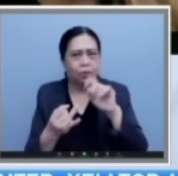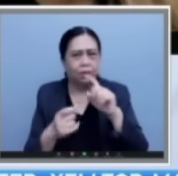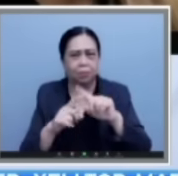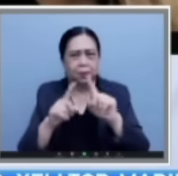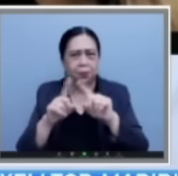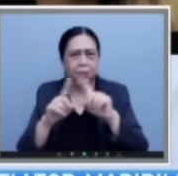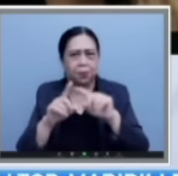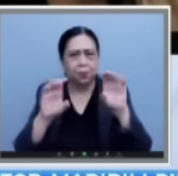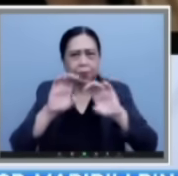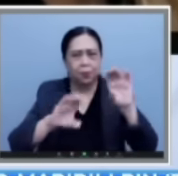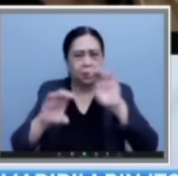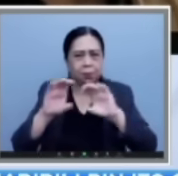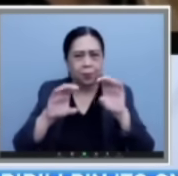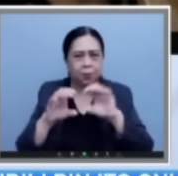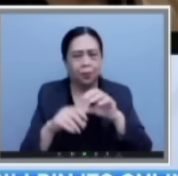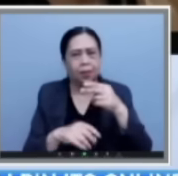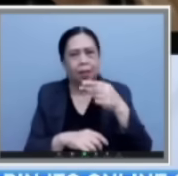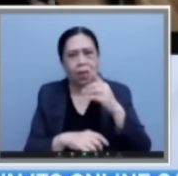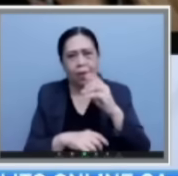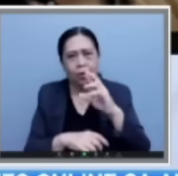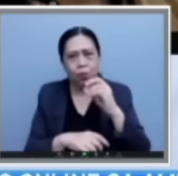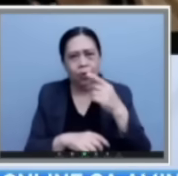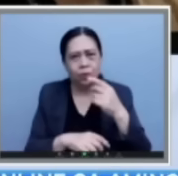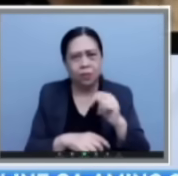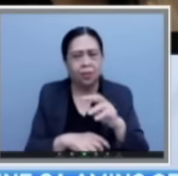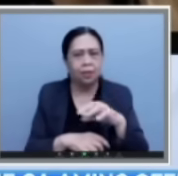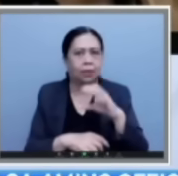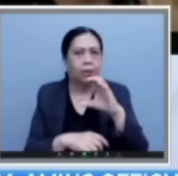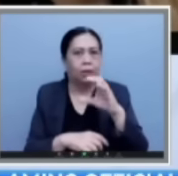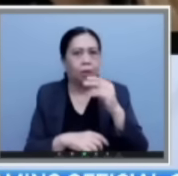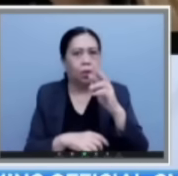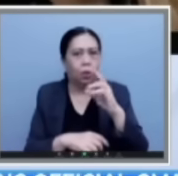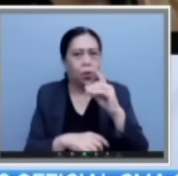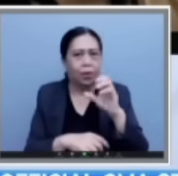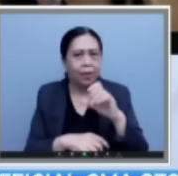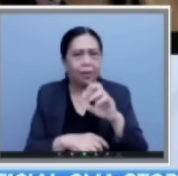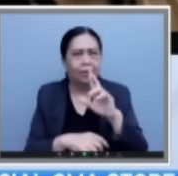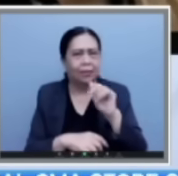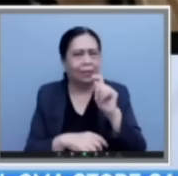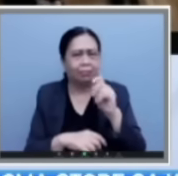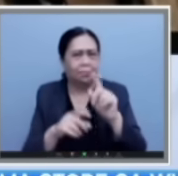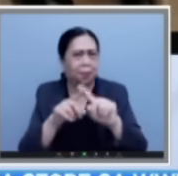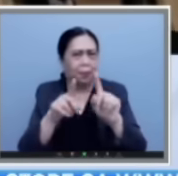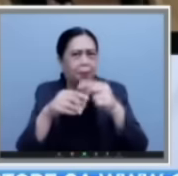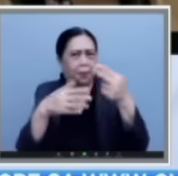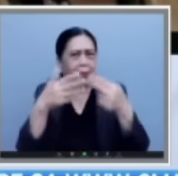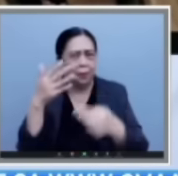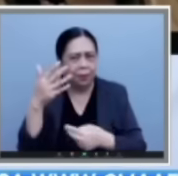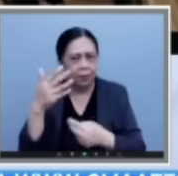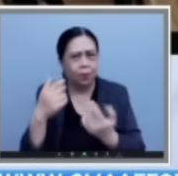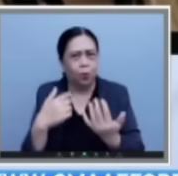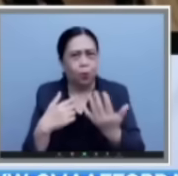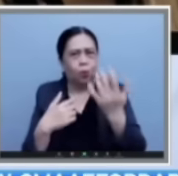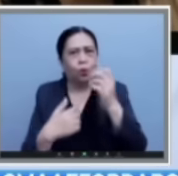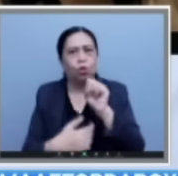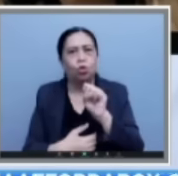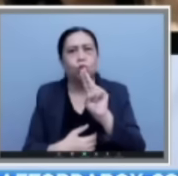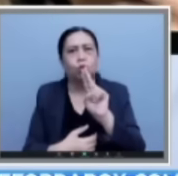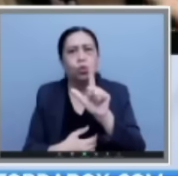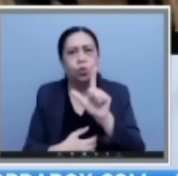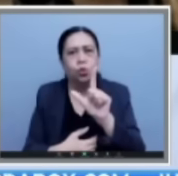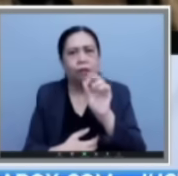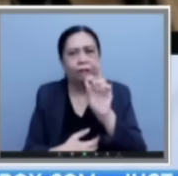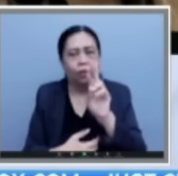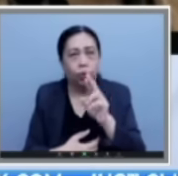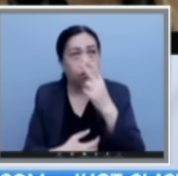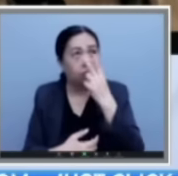sulfide may hydrogen chloride no ah mga radon no so sulfuric acid so pag titignan mo pa lang no